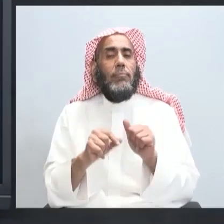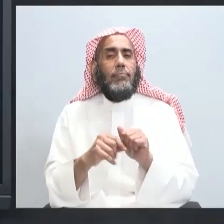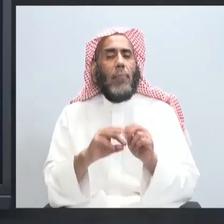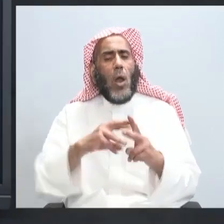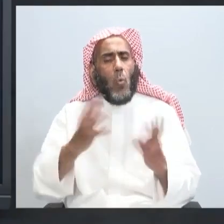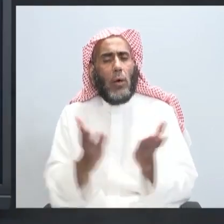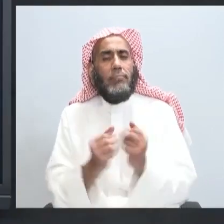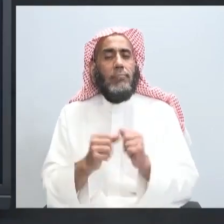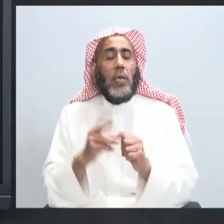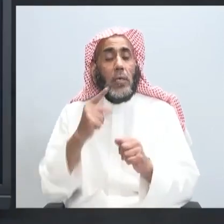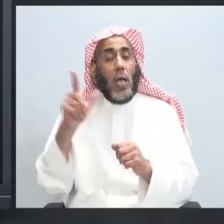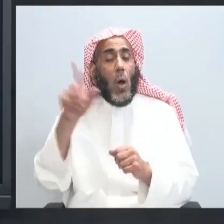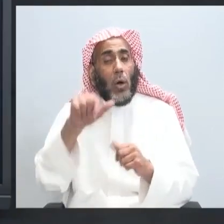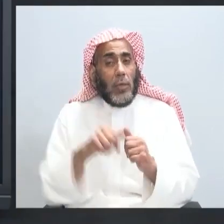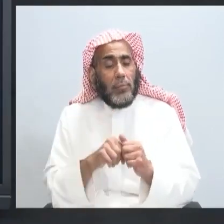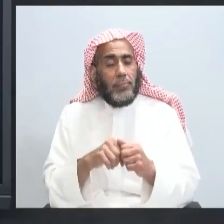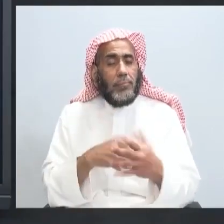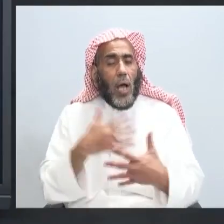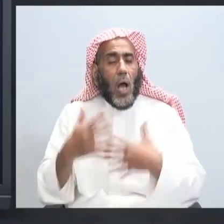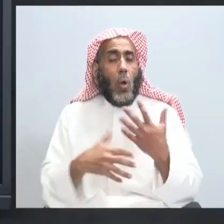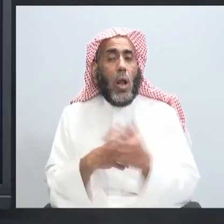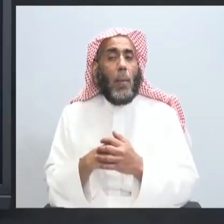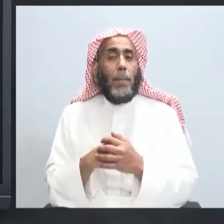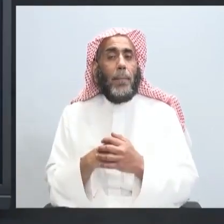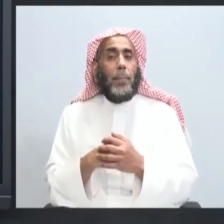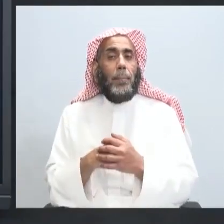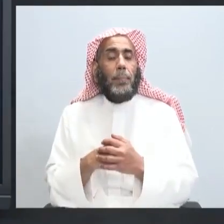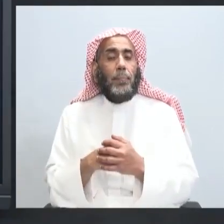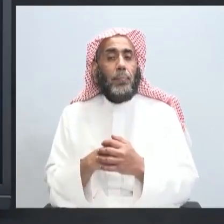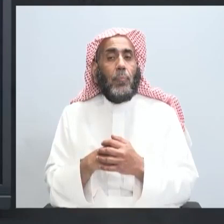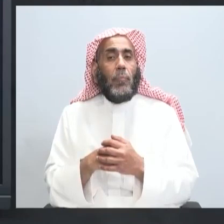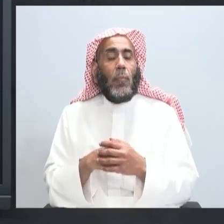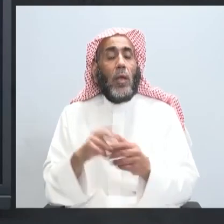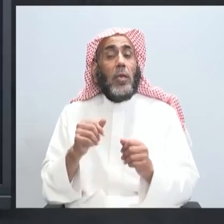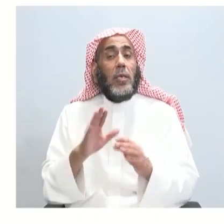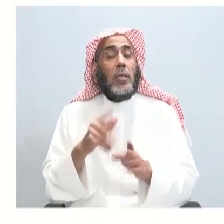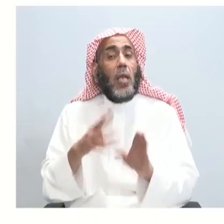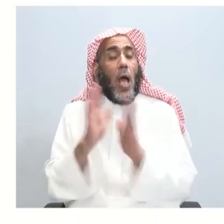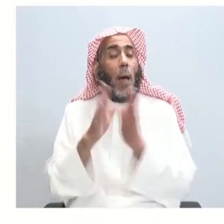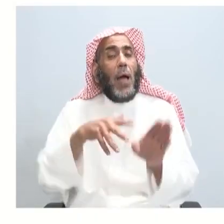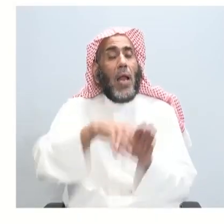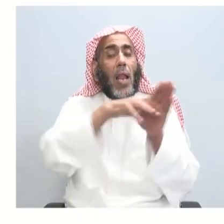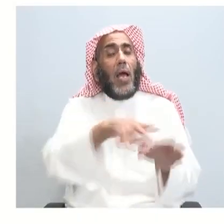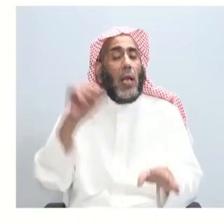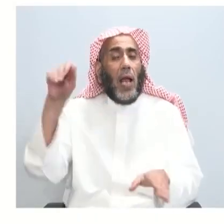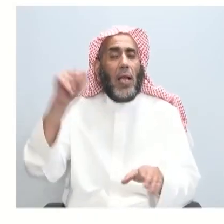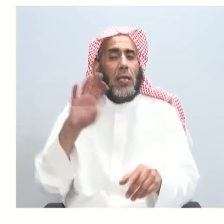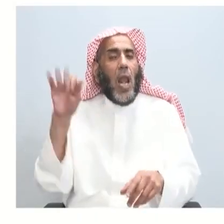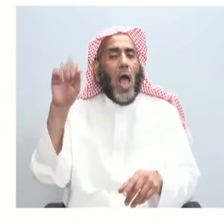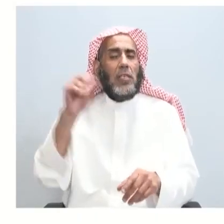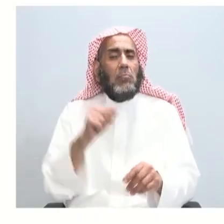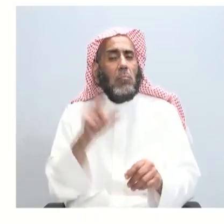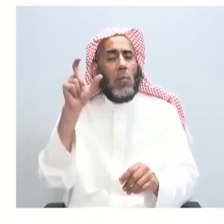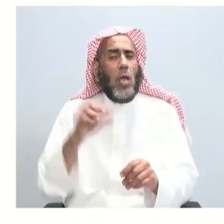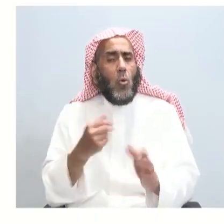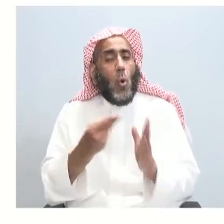الموضوعات صحيح م خاطئ كتاب الخيل للاصمعي يعد من معاجم